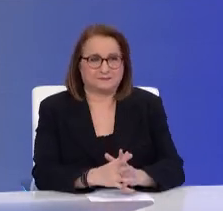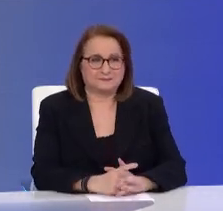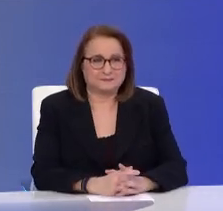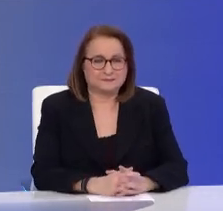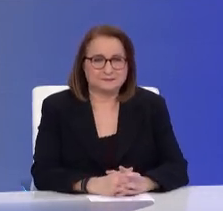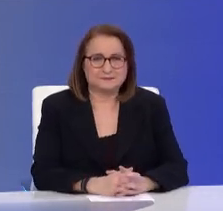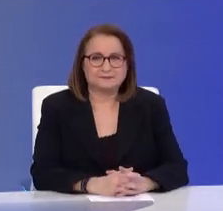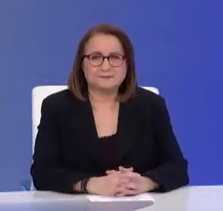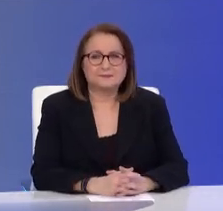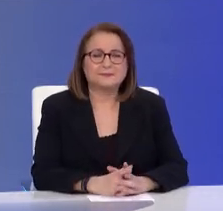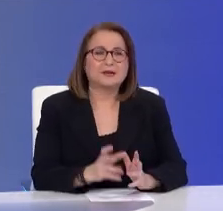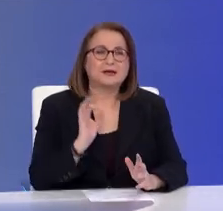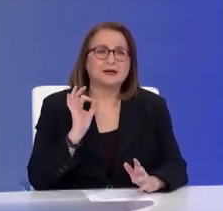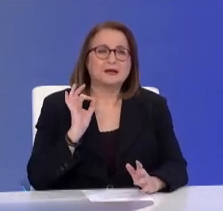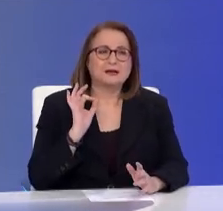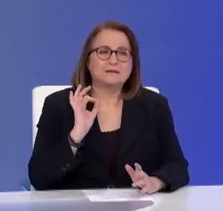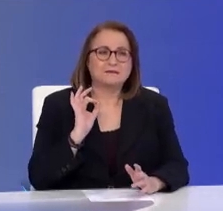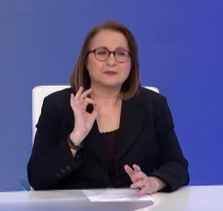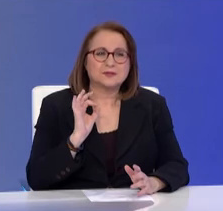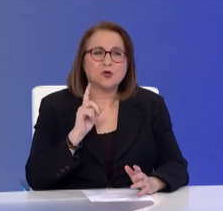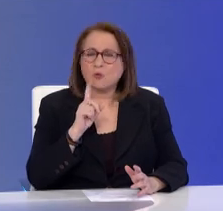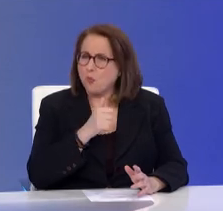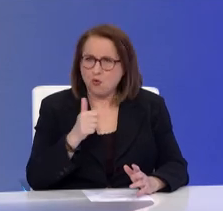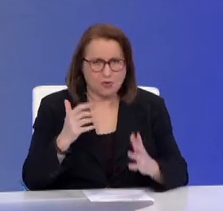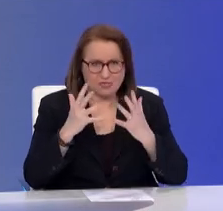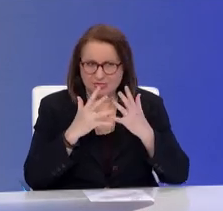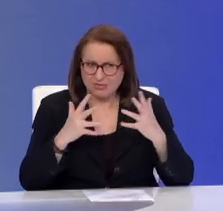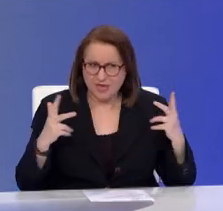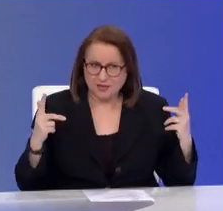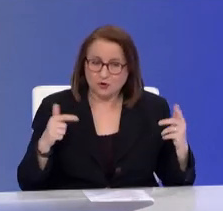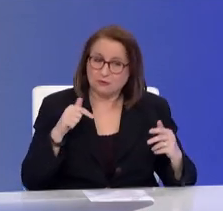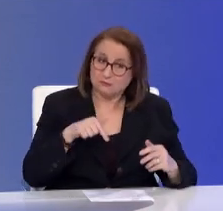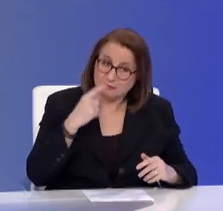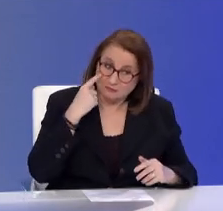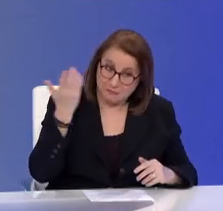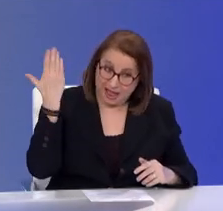Και φυσικά, όχι μόνο το αρχαίο θέατρο, αλλά γνώρισα και το σύγχρονο